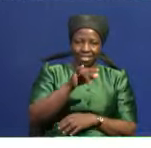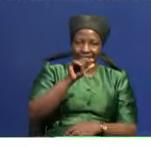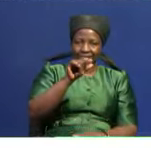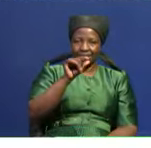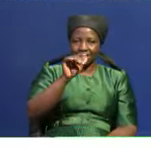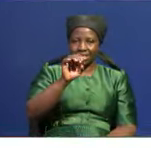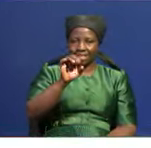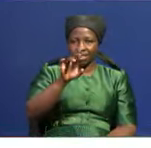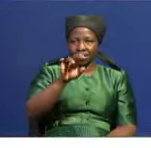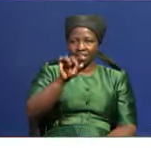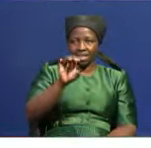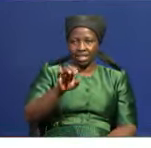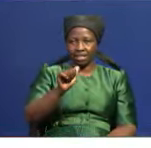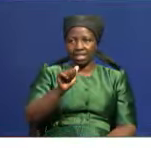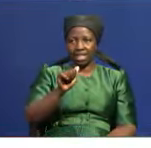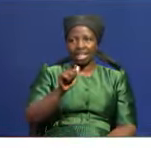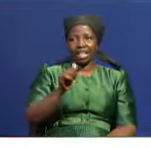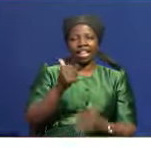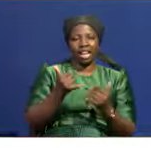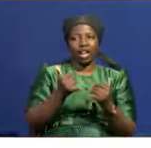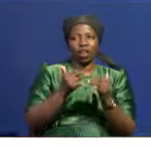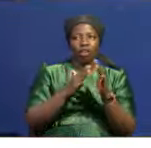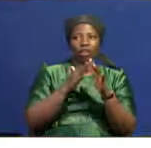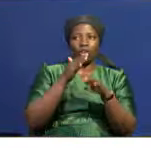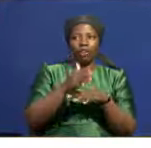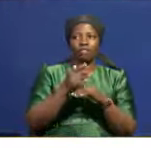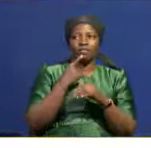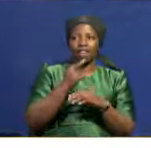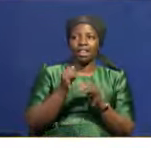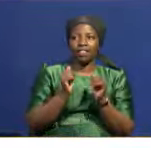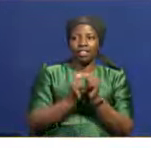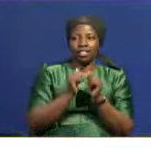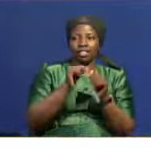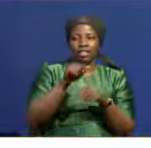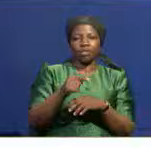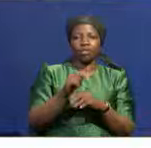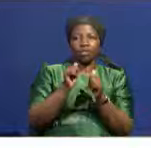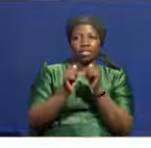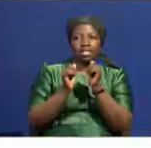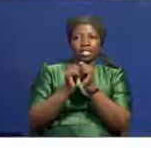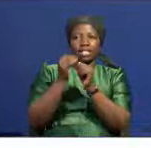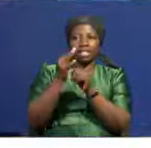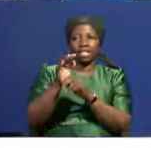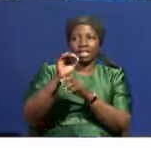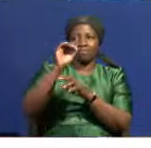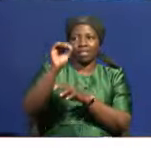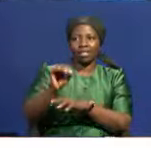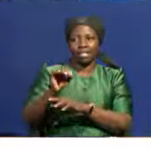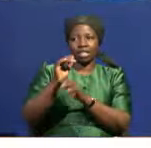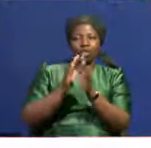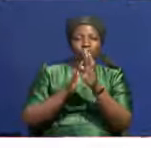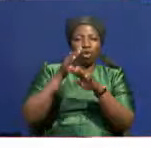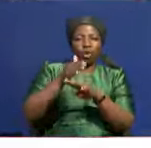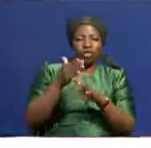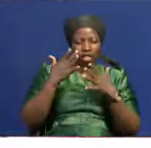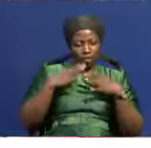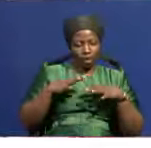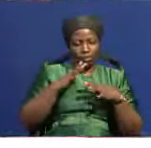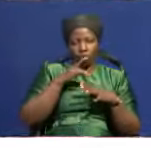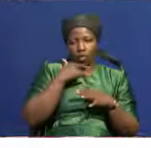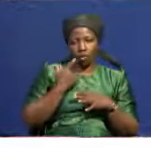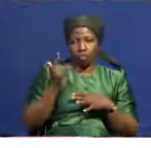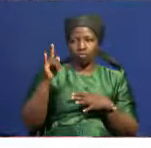imezidi 310,000, ambayo ni 33% zaidi ya ile ya mwaka jana ya wale wanaoingia na